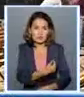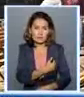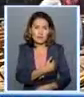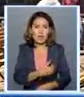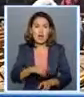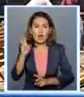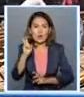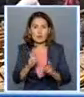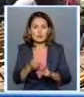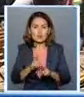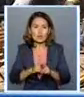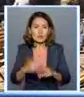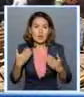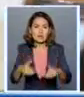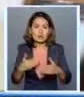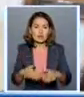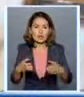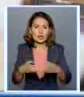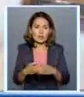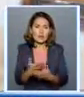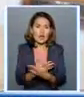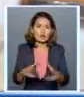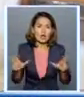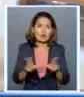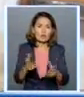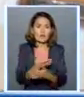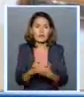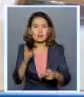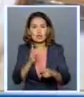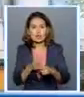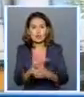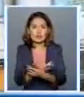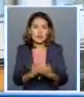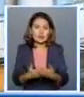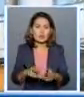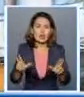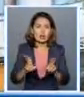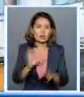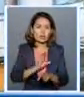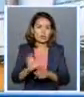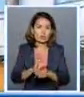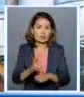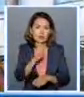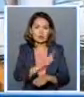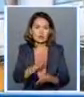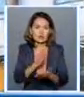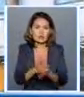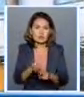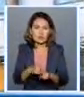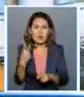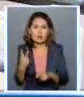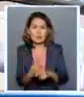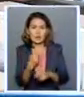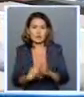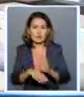Оқу өндірістік мекемесінде тігін цехынан өзге жиһаз, темірден түрлі бұйымдар шығаратын цехтар жұмыс істеуде. Ендігі мақсат өндіріс көлемін